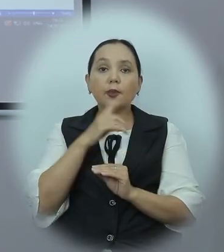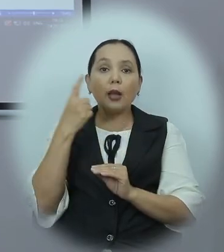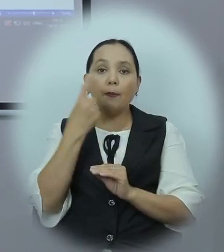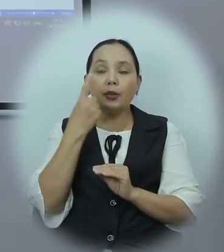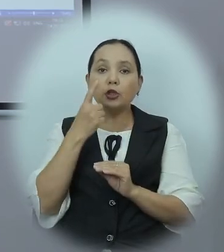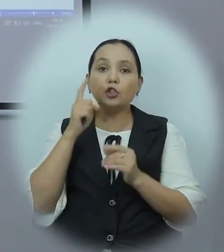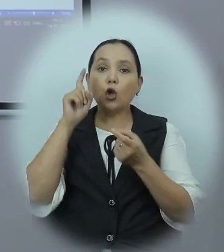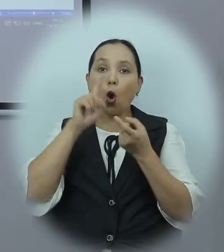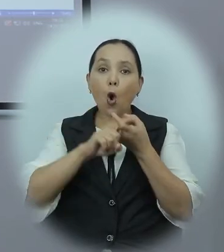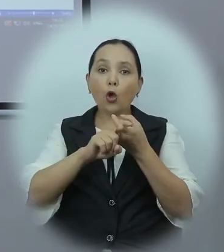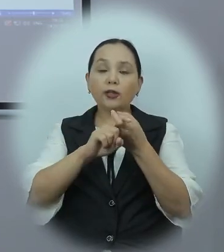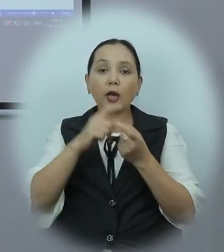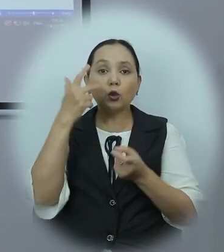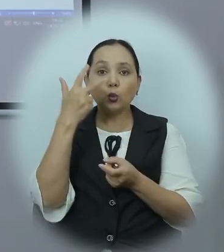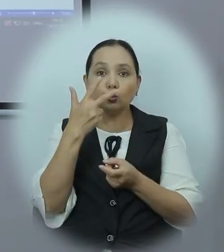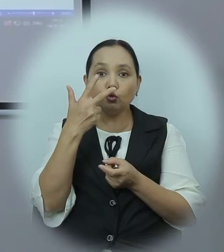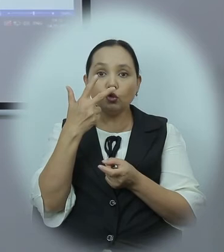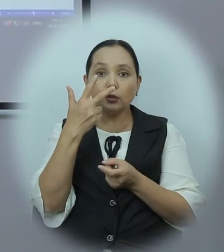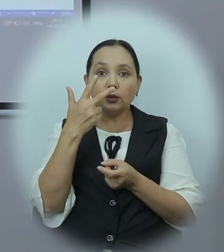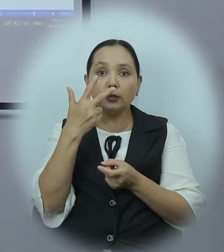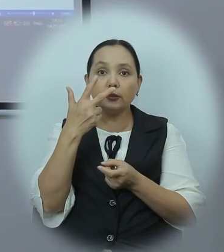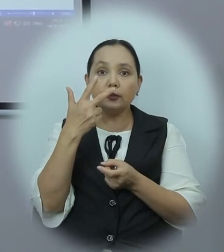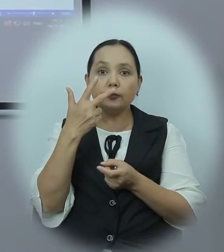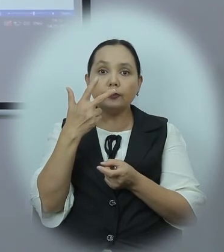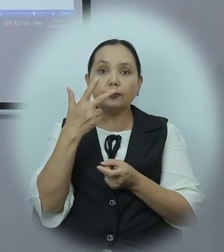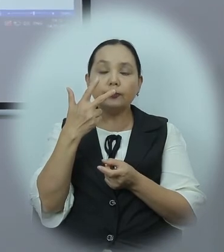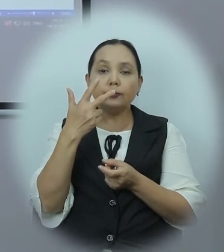birinchi kontakt 3